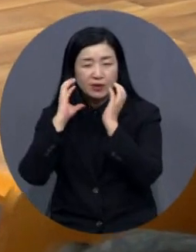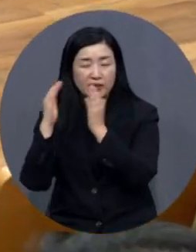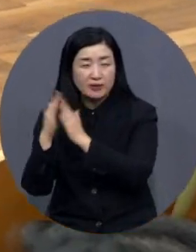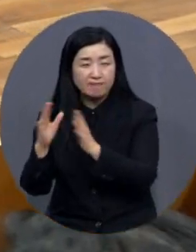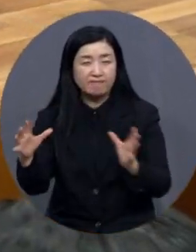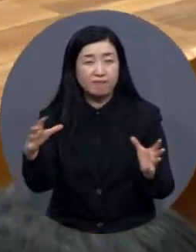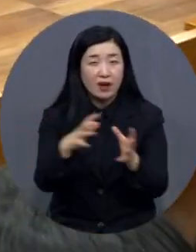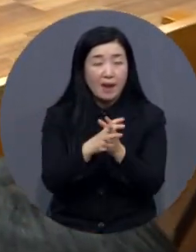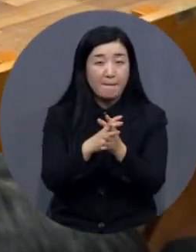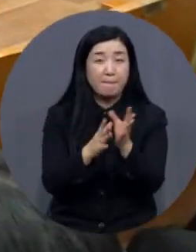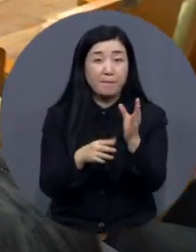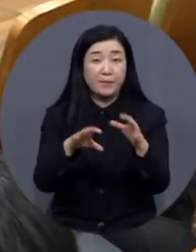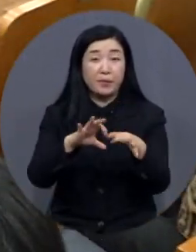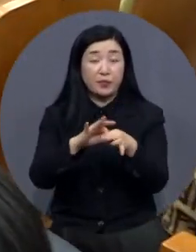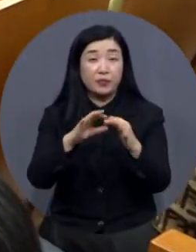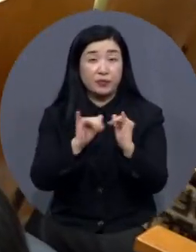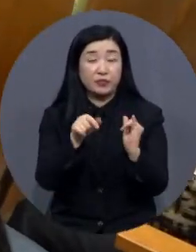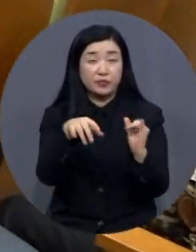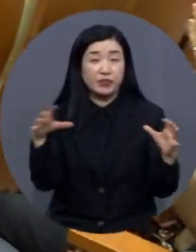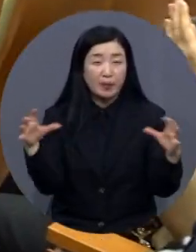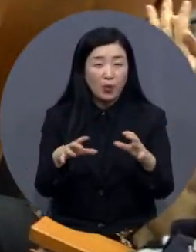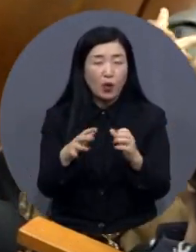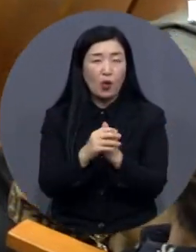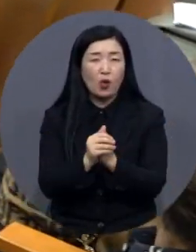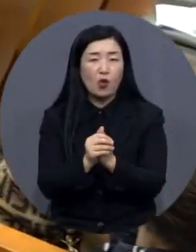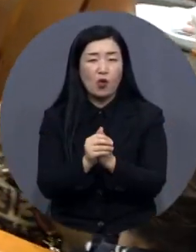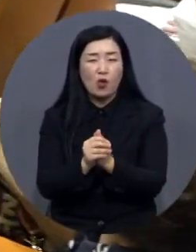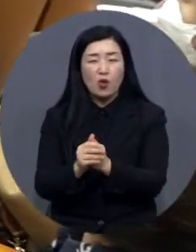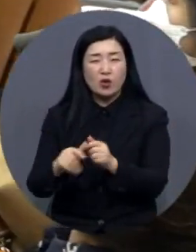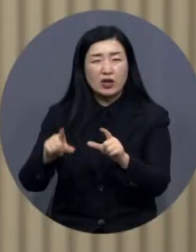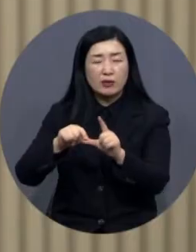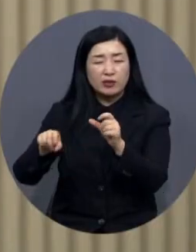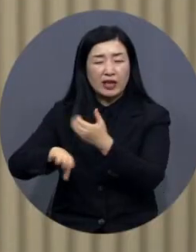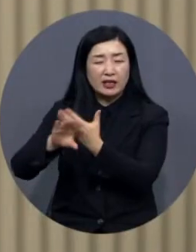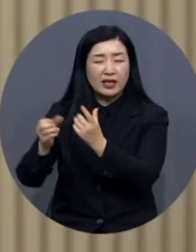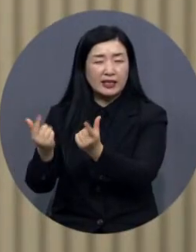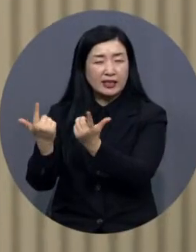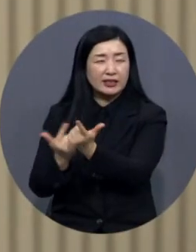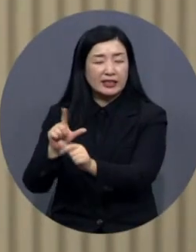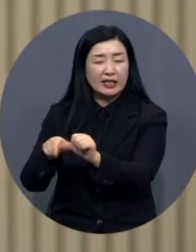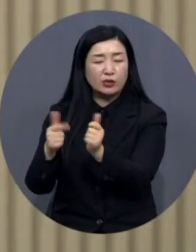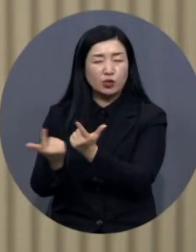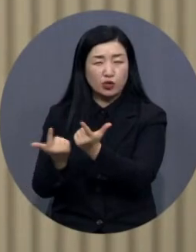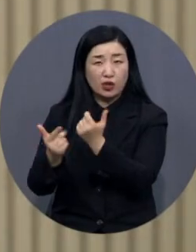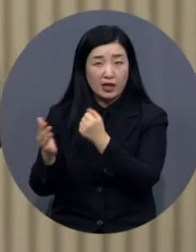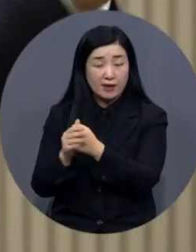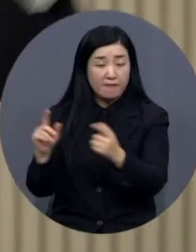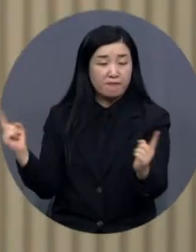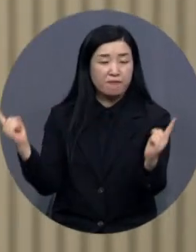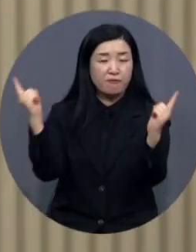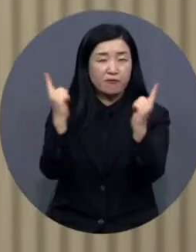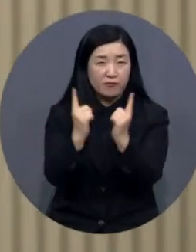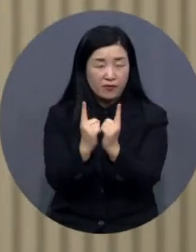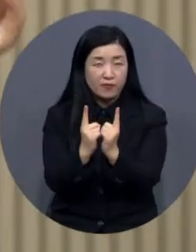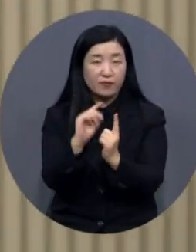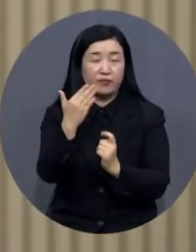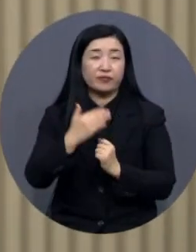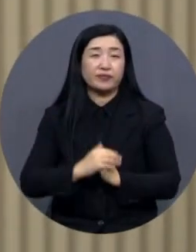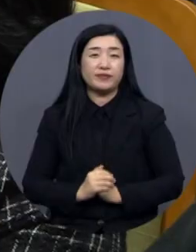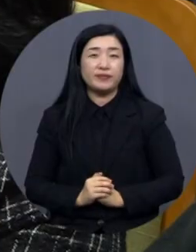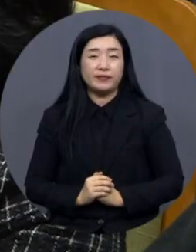행사 직전 김광수 제주도 교육감이 일정을 조정해 참석하면서 일선 유치원 교사들과 만남이